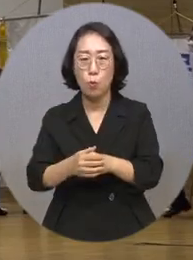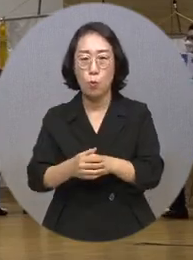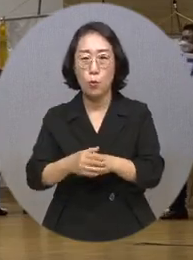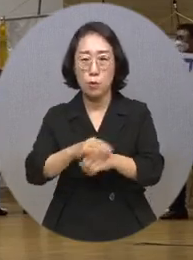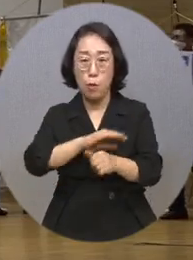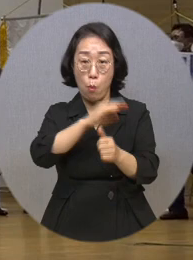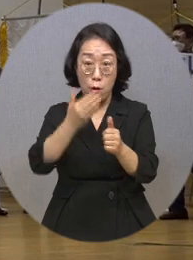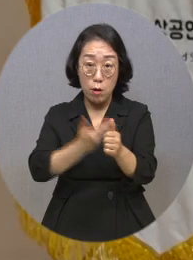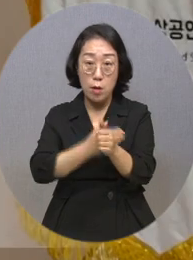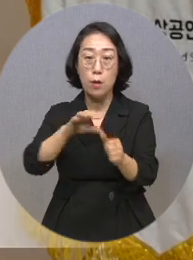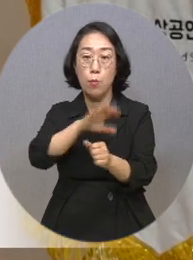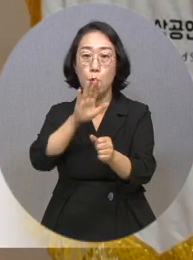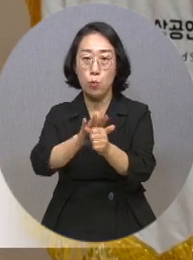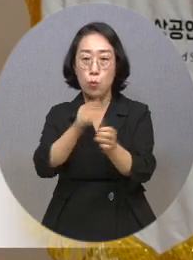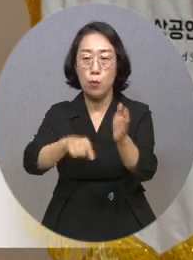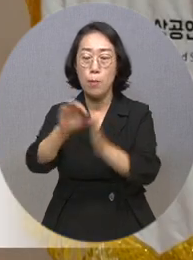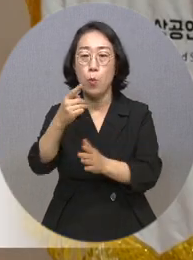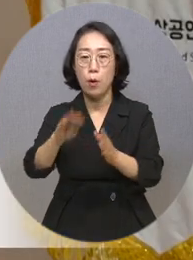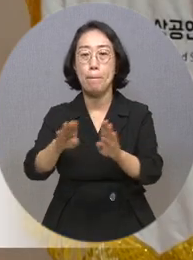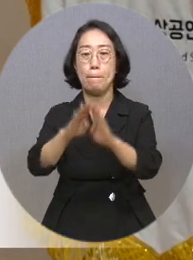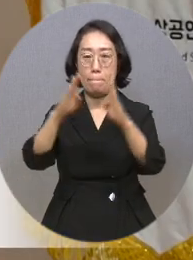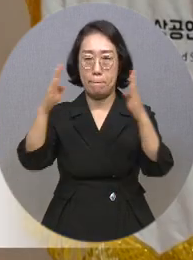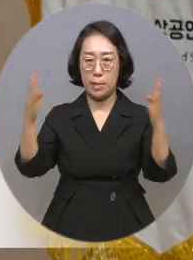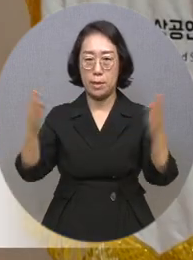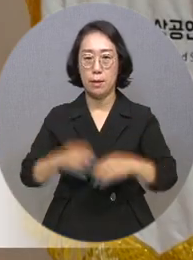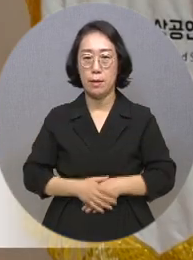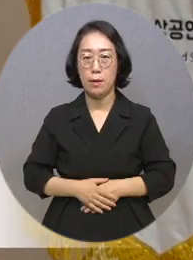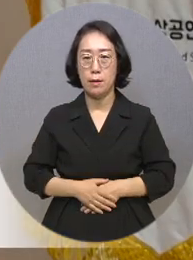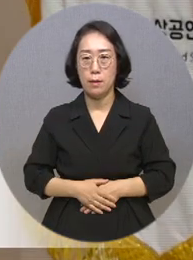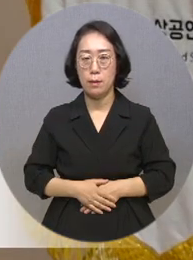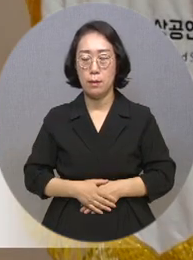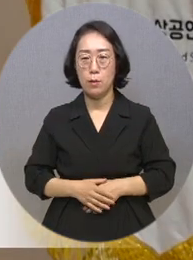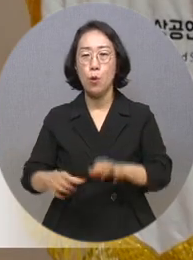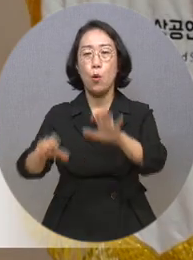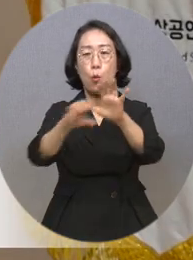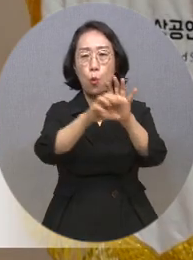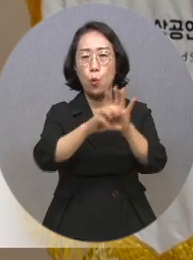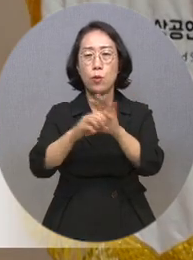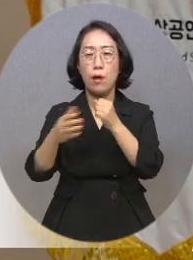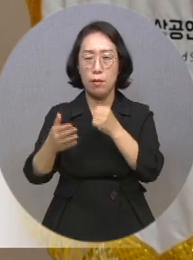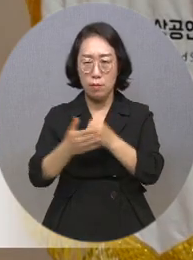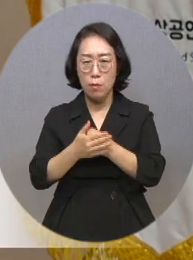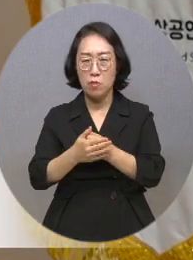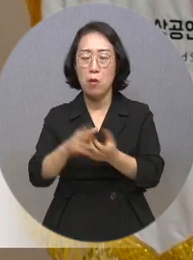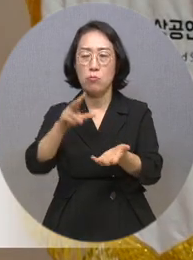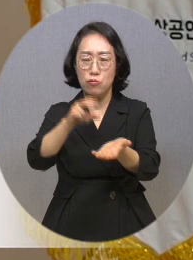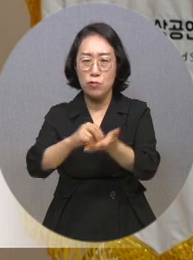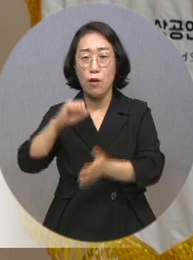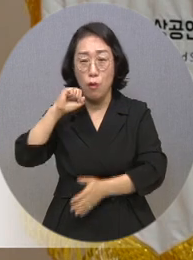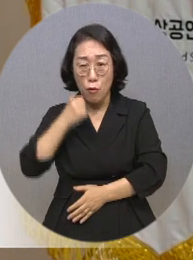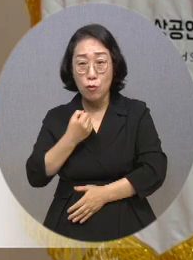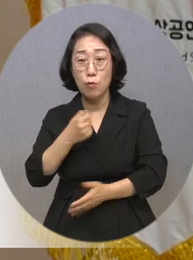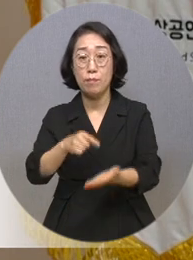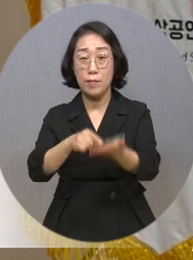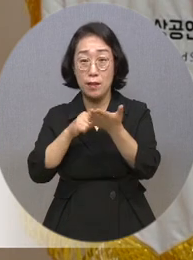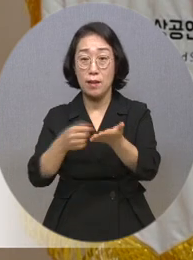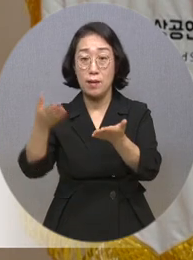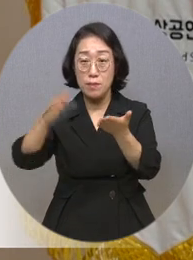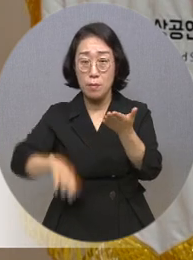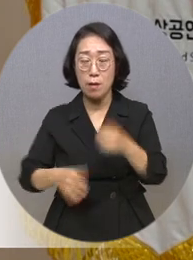포럼을 출범시켰습니다. 자영업 소상공인들 문제는 코로나19로 인하여 부각된 면도 있지만